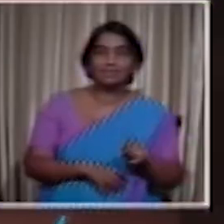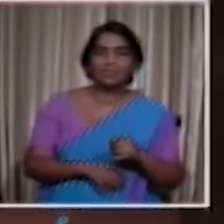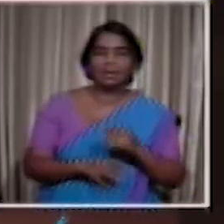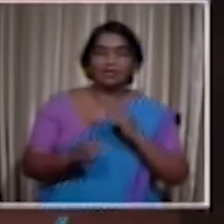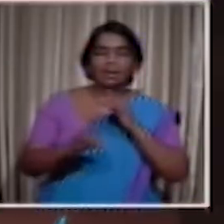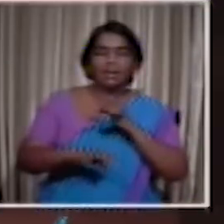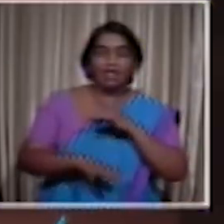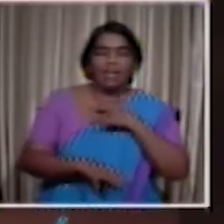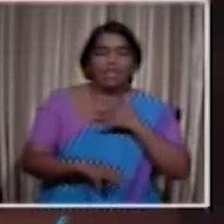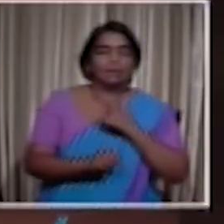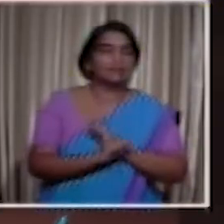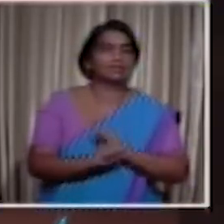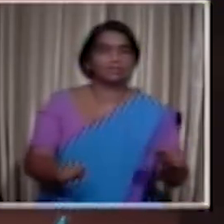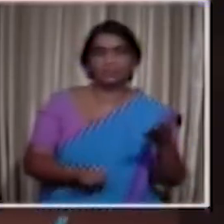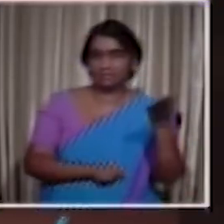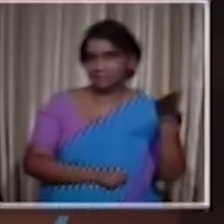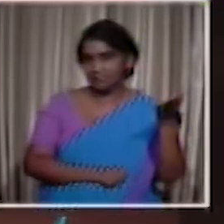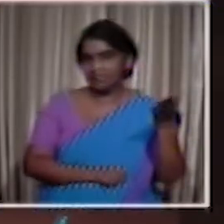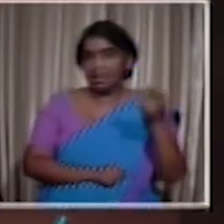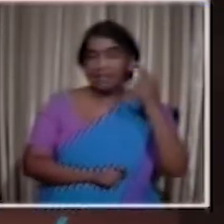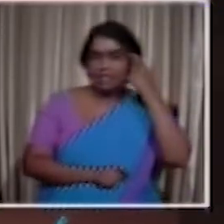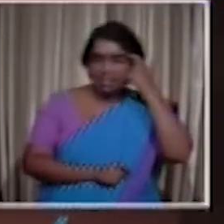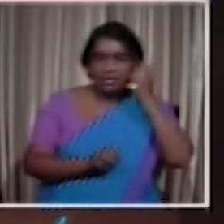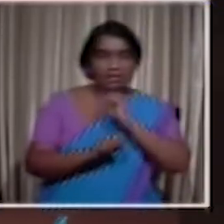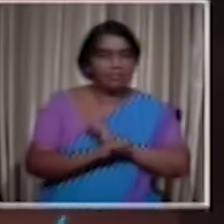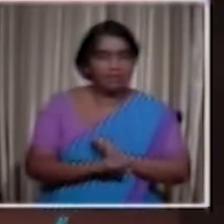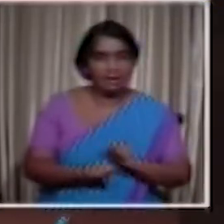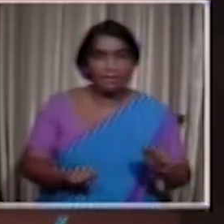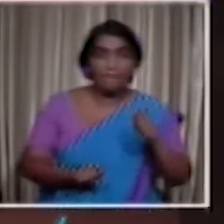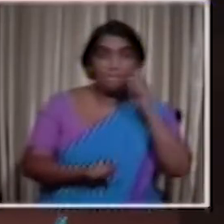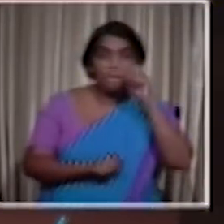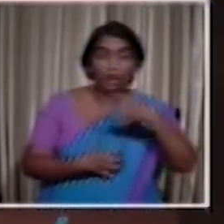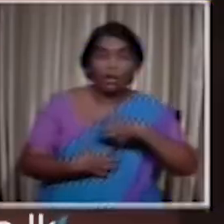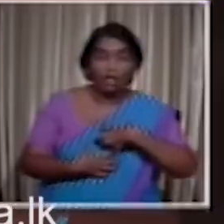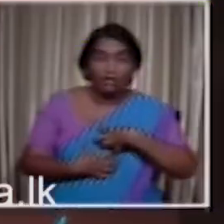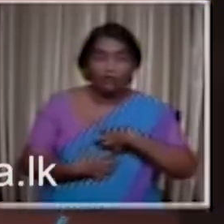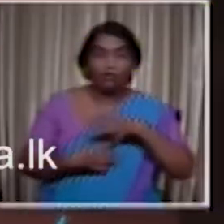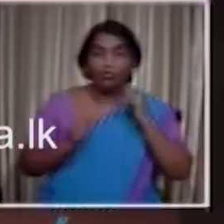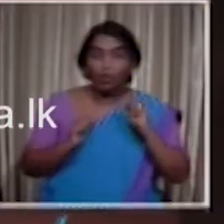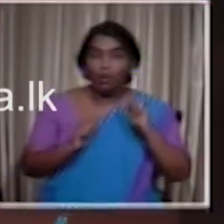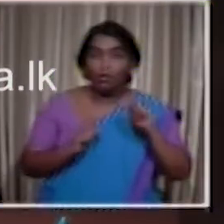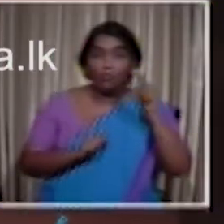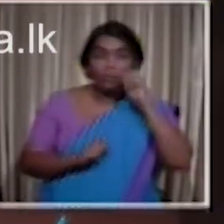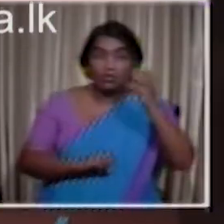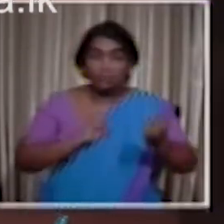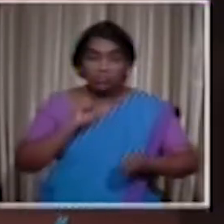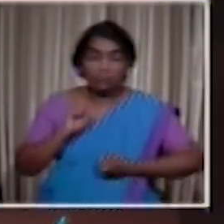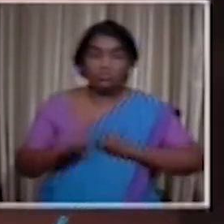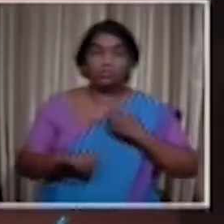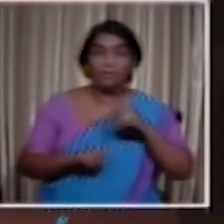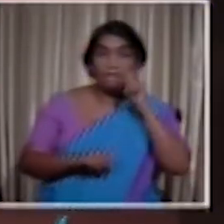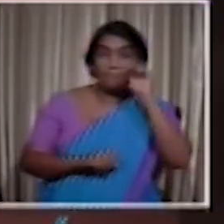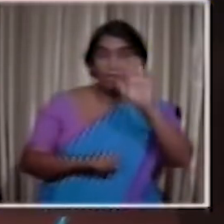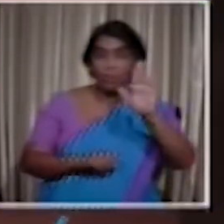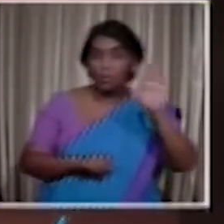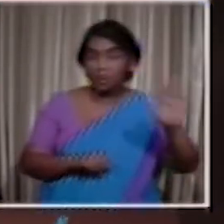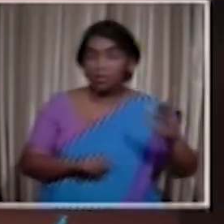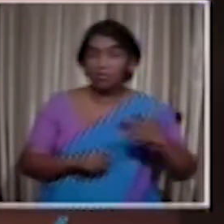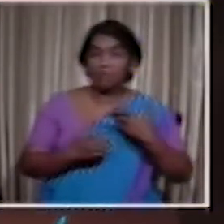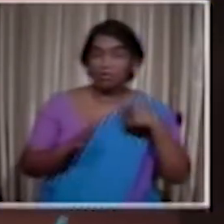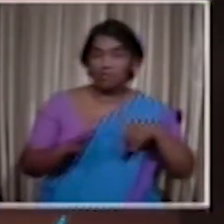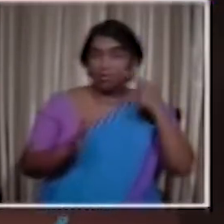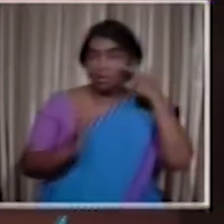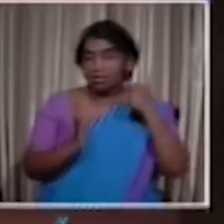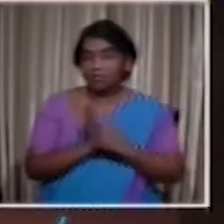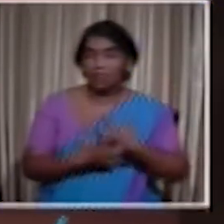නැහැ. හැඟීම් නැහැ. දැනෙන්නේ නැහැ. මිනිසුන්ගේ වේදනාව, මිනිසුන්ගේ කෝපය, මිනිස් අත්පත් වී තිබෙන